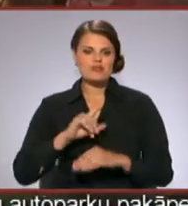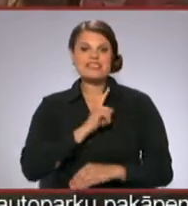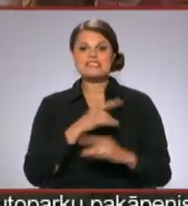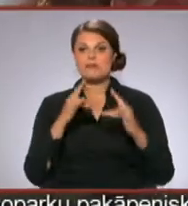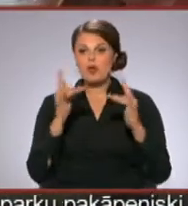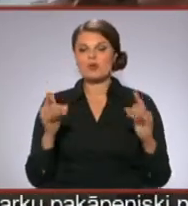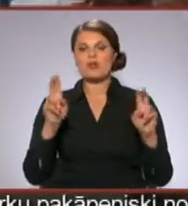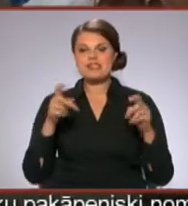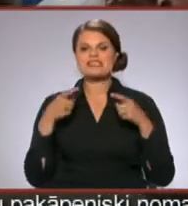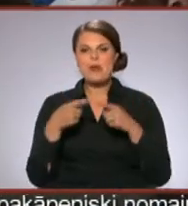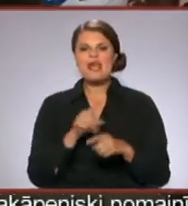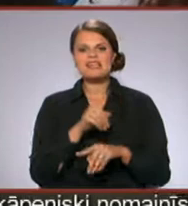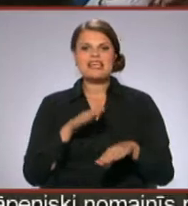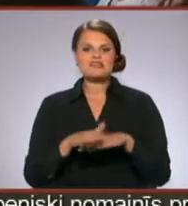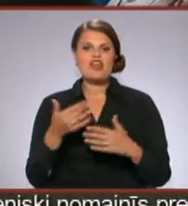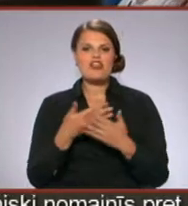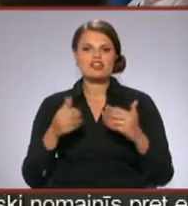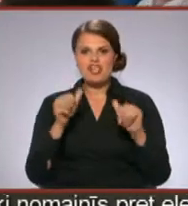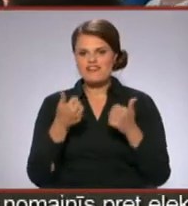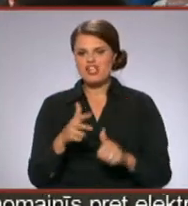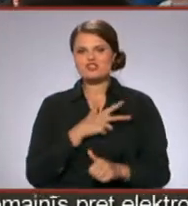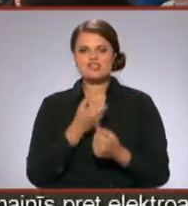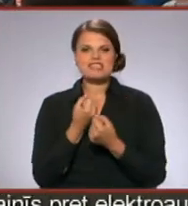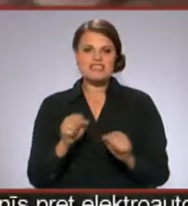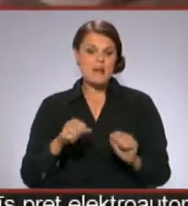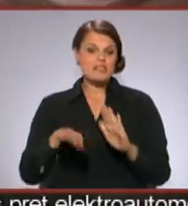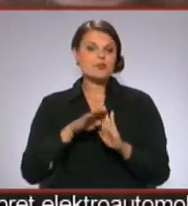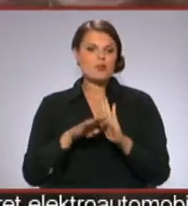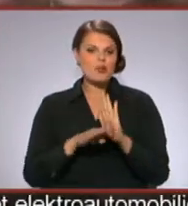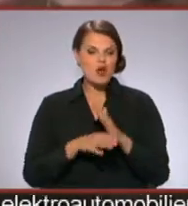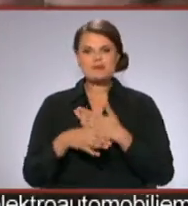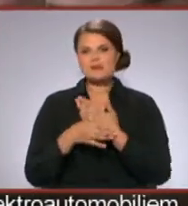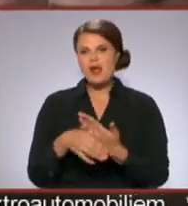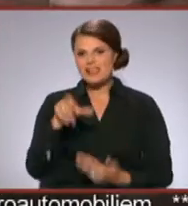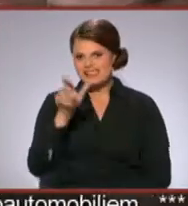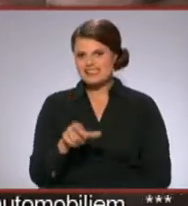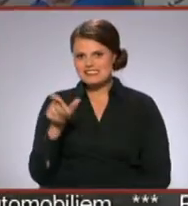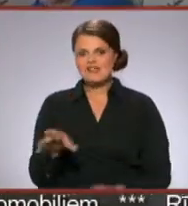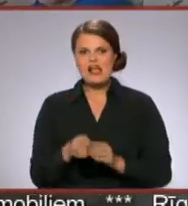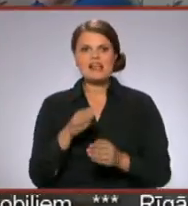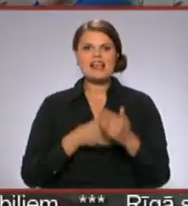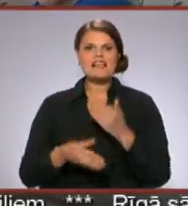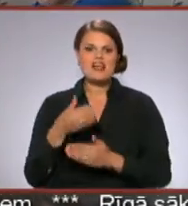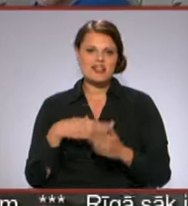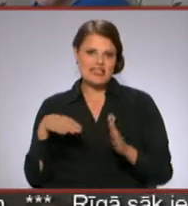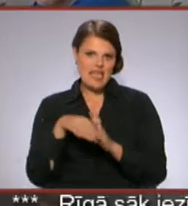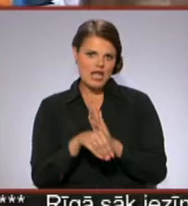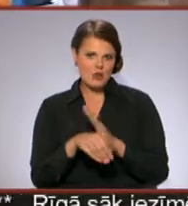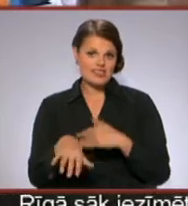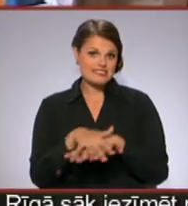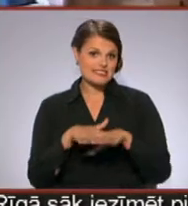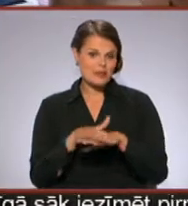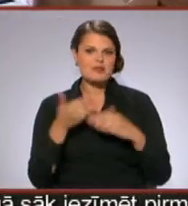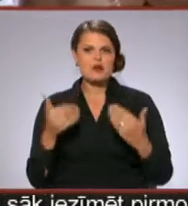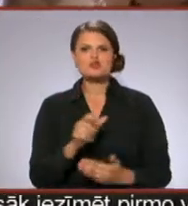tilts mērķis ir īstenojot dažādu veidu sociālās rehabilitācijas programmas, palīdzēt cilvēkiem ar invaliditāti iekļauties sabiedrībā.